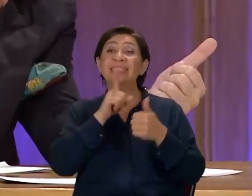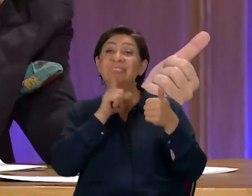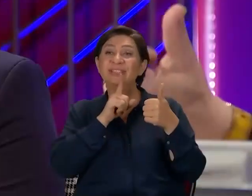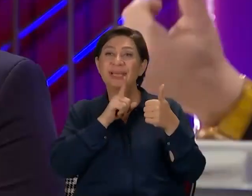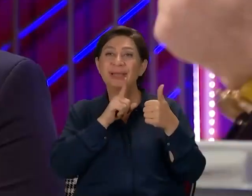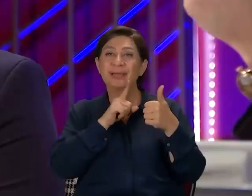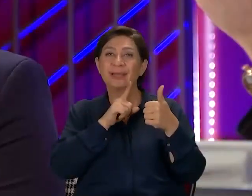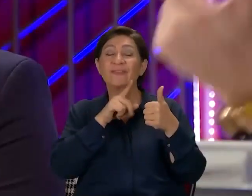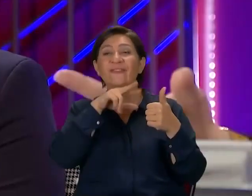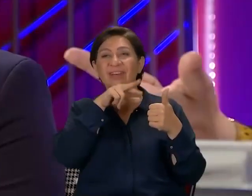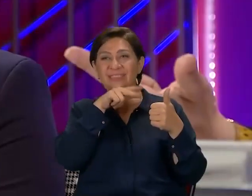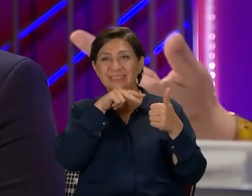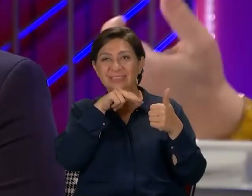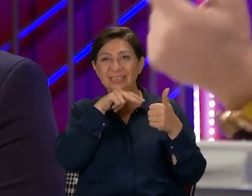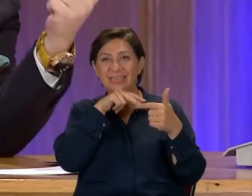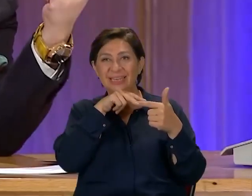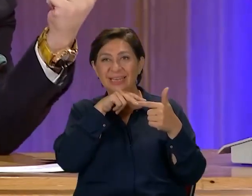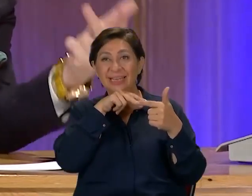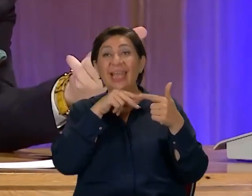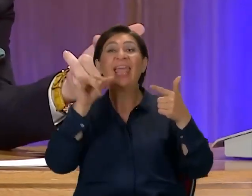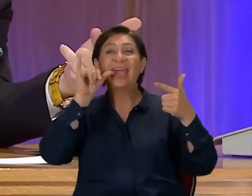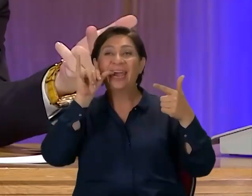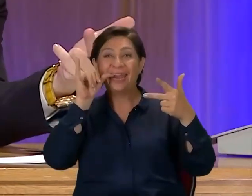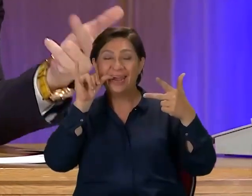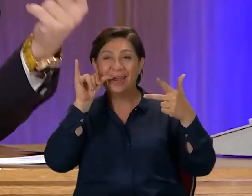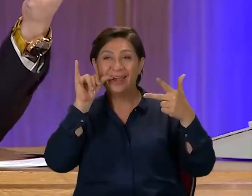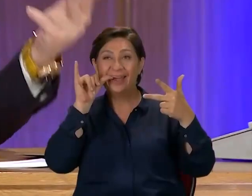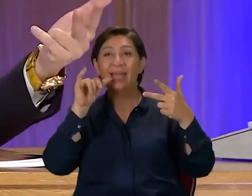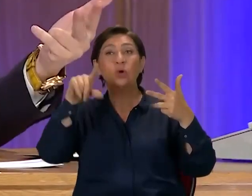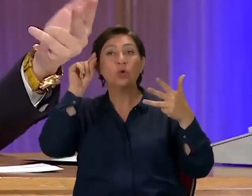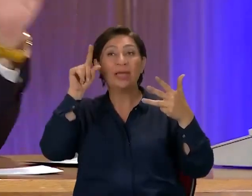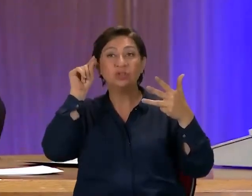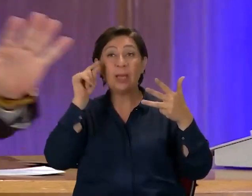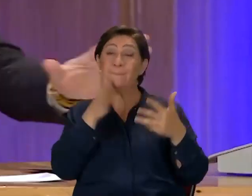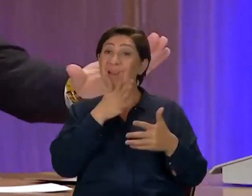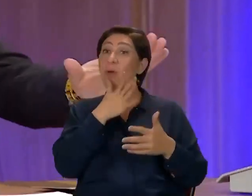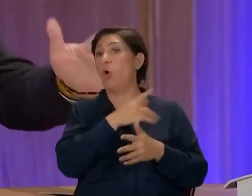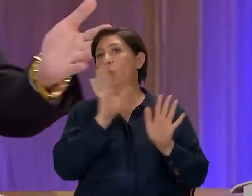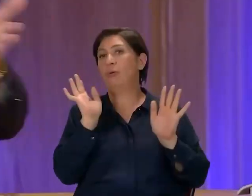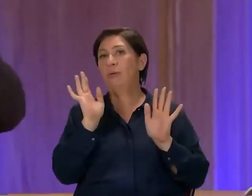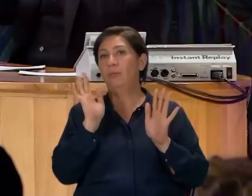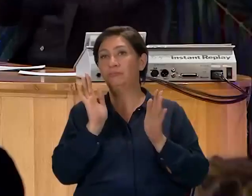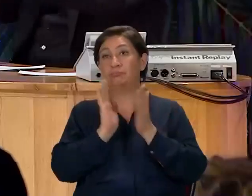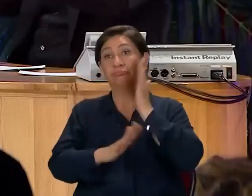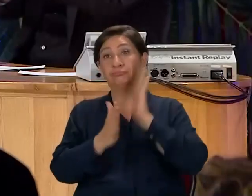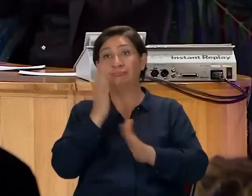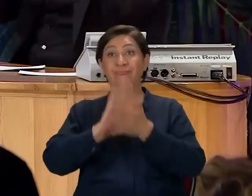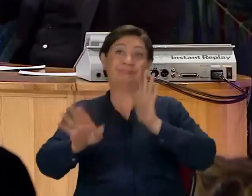İngilizce, Fransızca, İtalyanca, Yunanca biliyor.